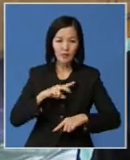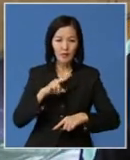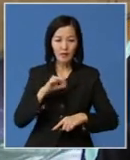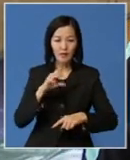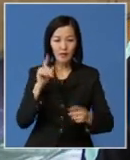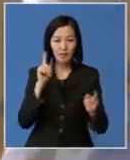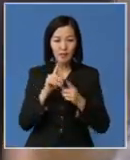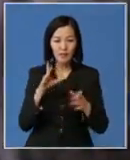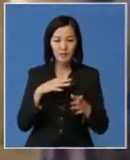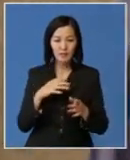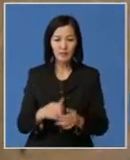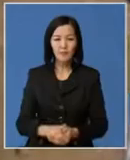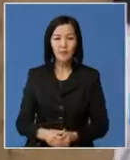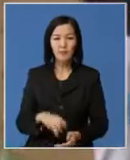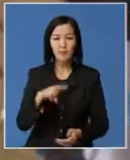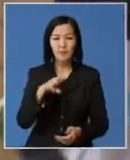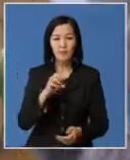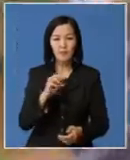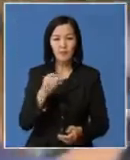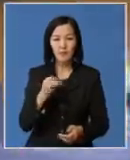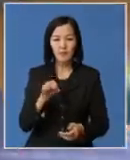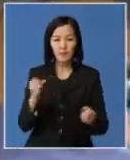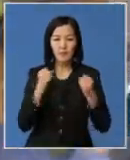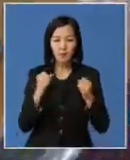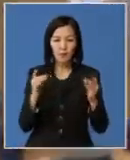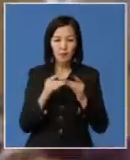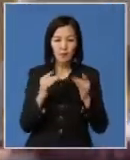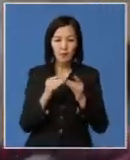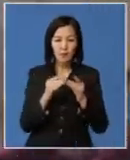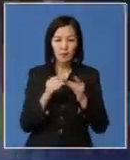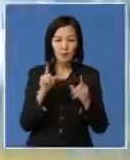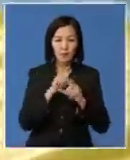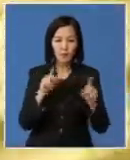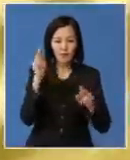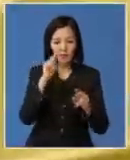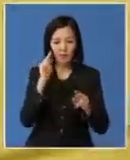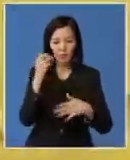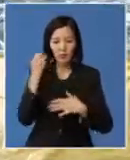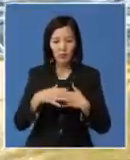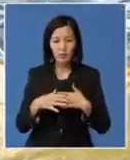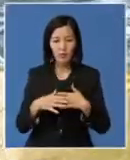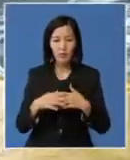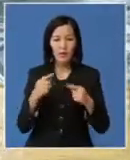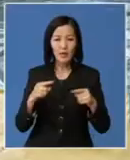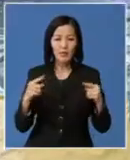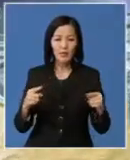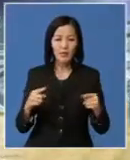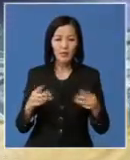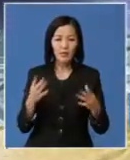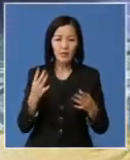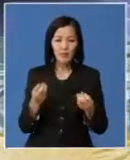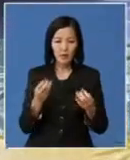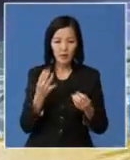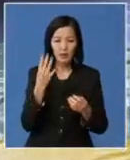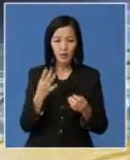балуанымен шықтым. Мерей облыстық дарынды балаларға арналған спорт мектеп-интернатында оқиды. Бұл орталықта биыл Мерейден басқа тағы 4